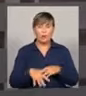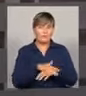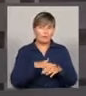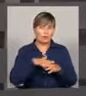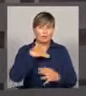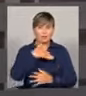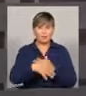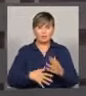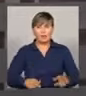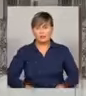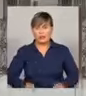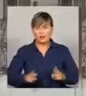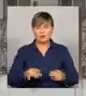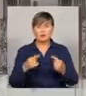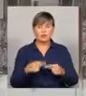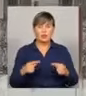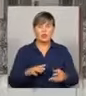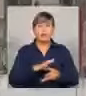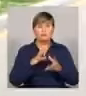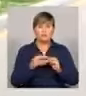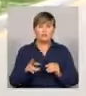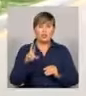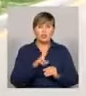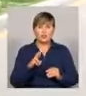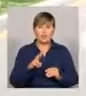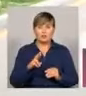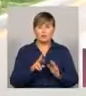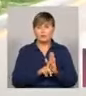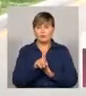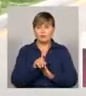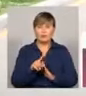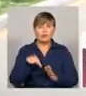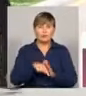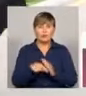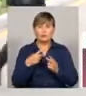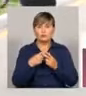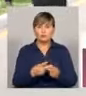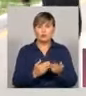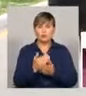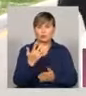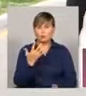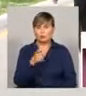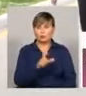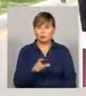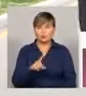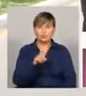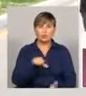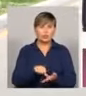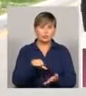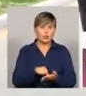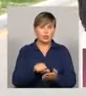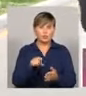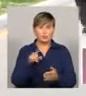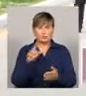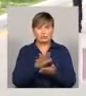беспорядки, терроризм и так далее. Всего в начале января в следственный изолятор города Алматы водворили свыше 500 человек за участие в погромах